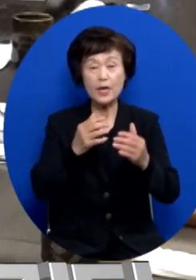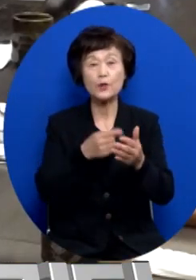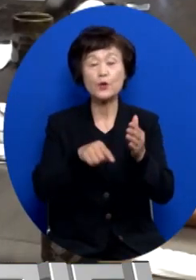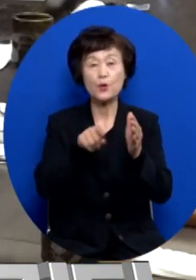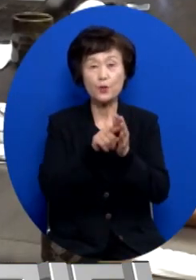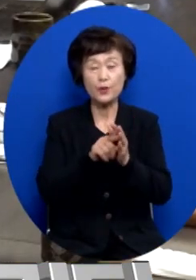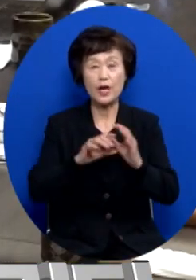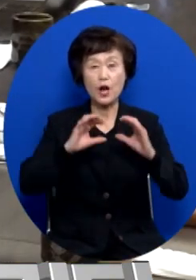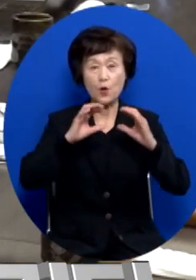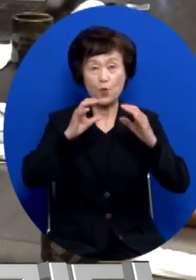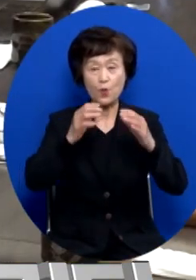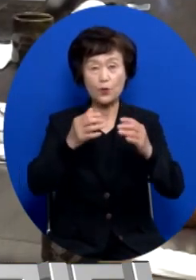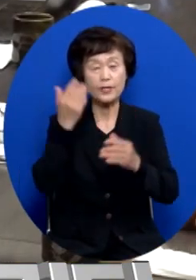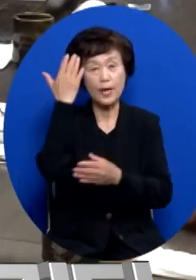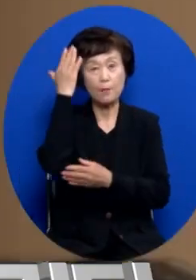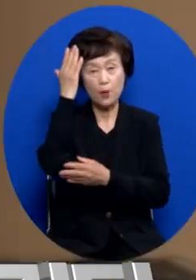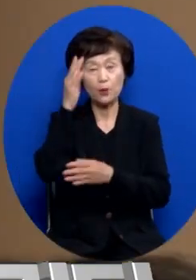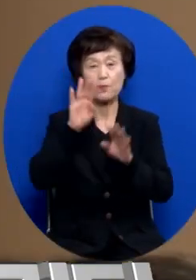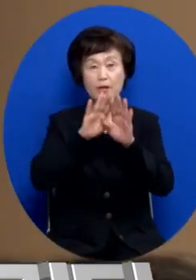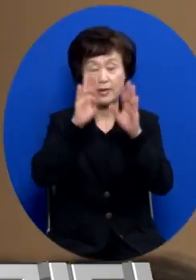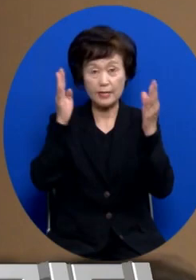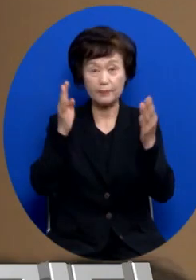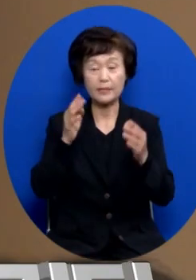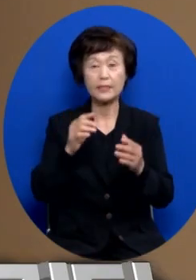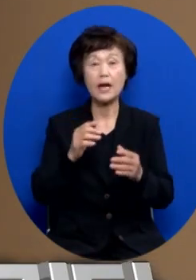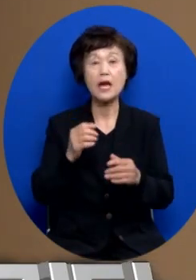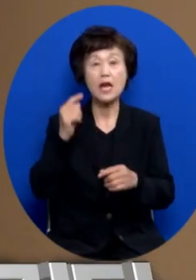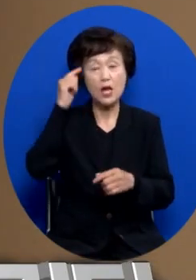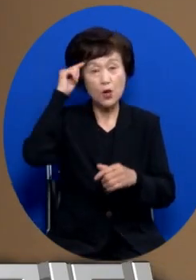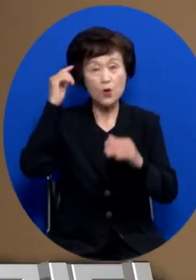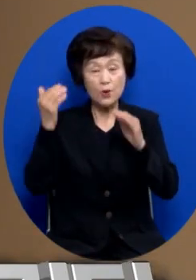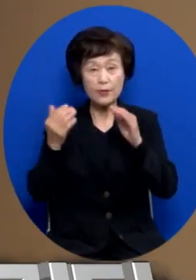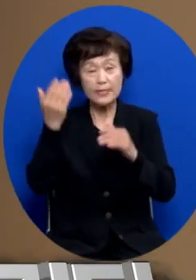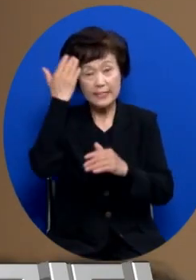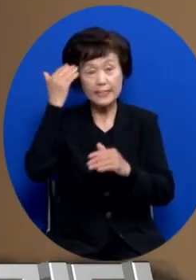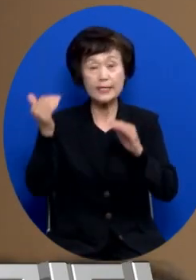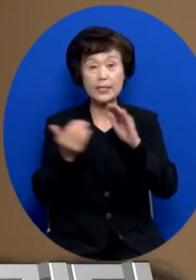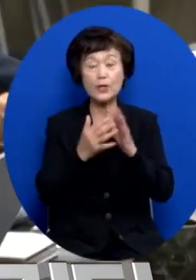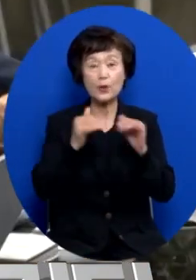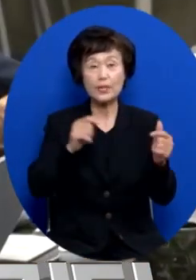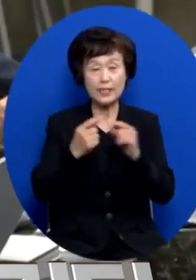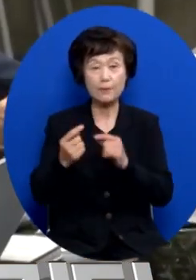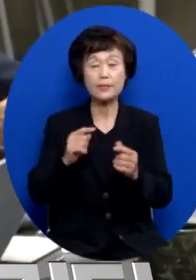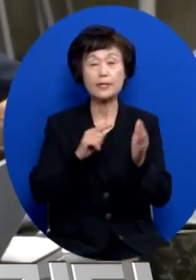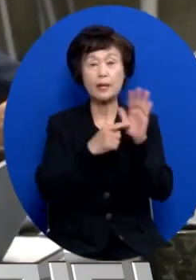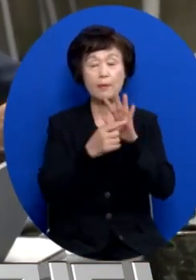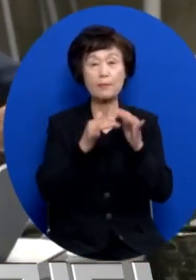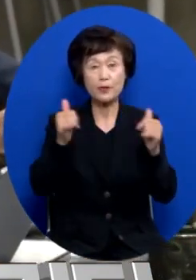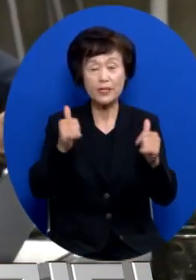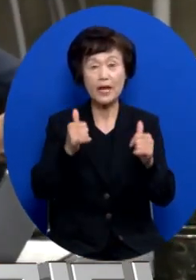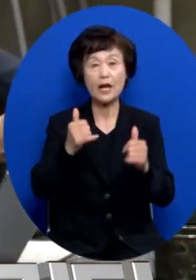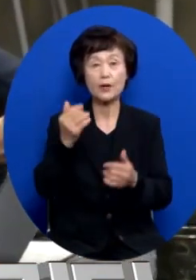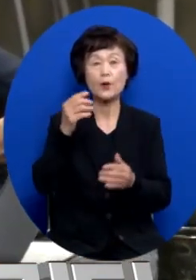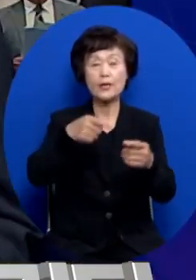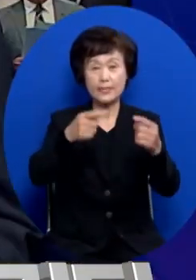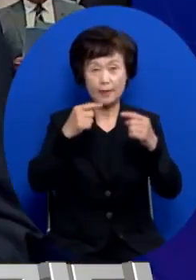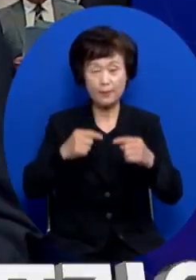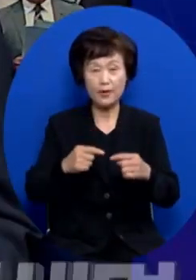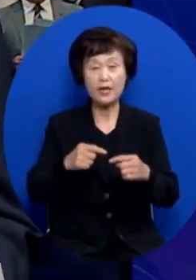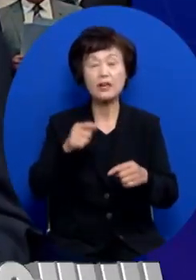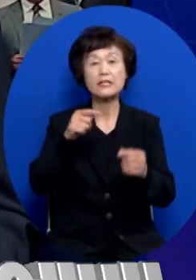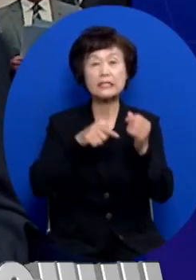개최합니다. 포럼에는 국내외 석학들이 발표자로 참여해 개혁주의 생명신학의 의미와 가능성을 확인해볼 예정입니다.